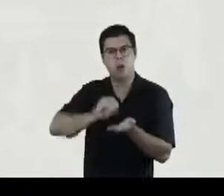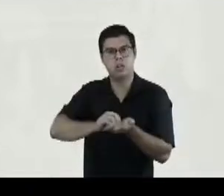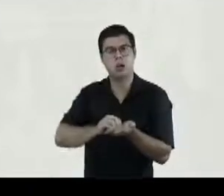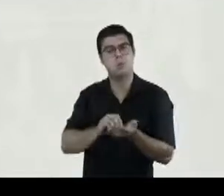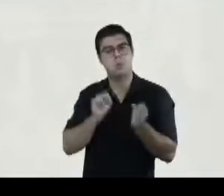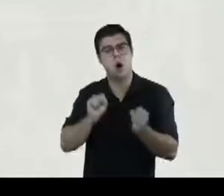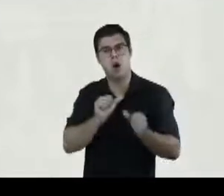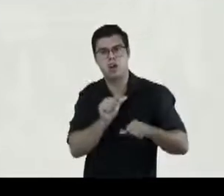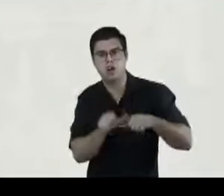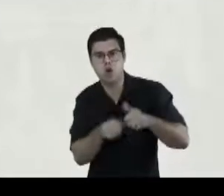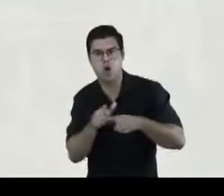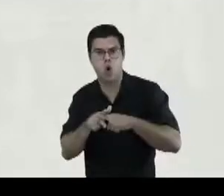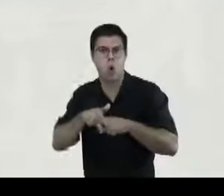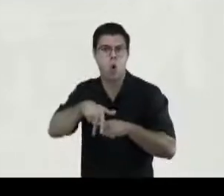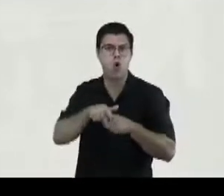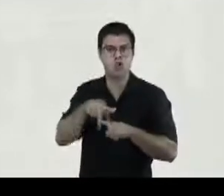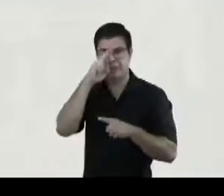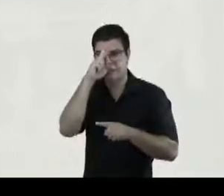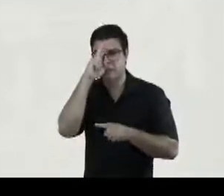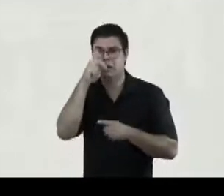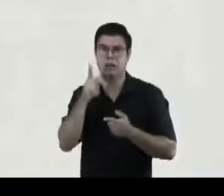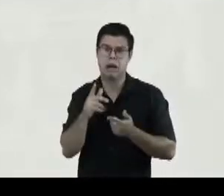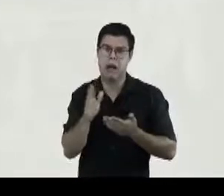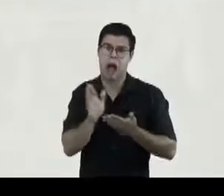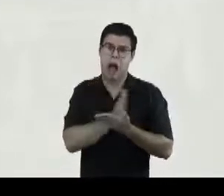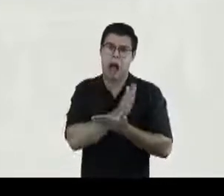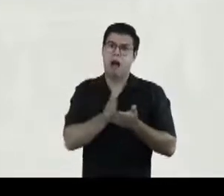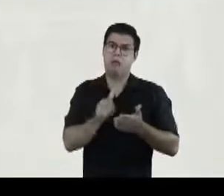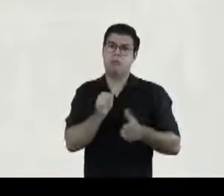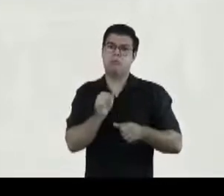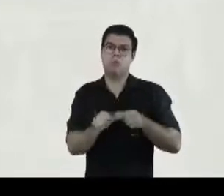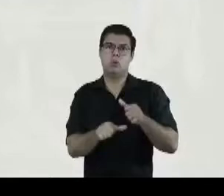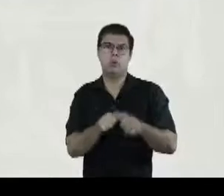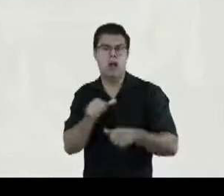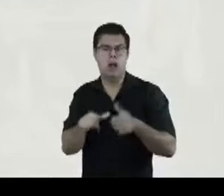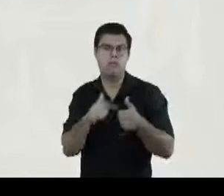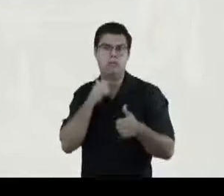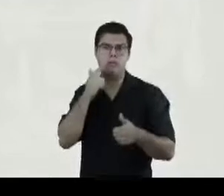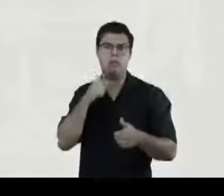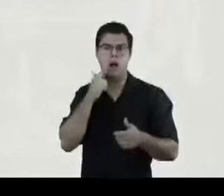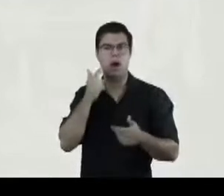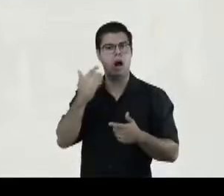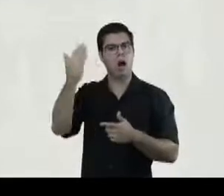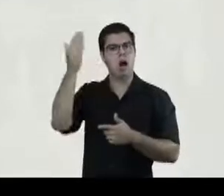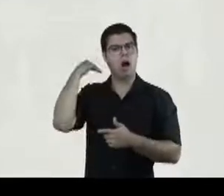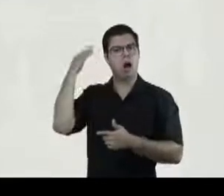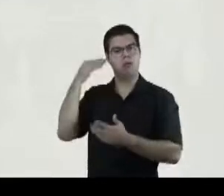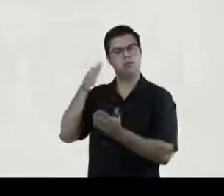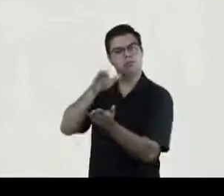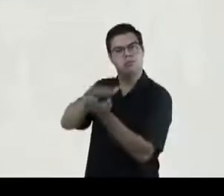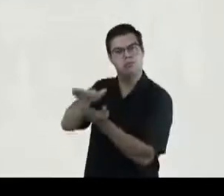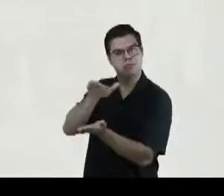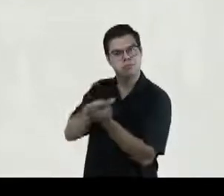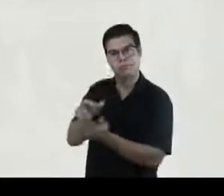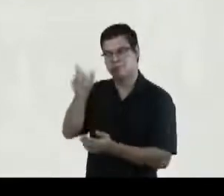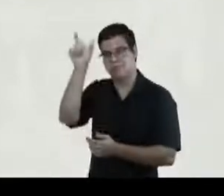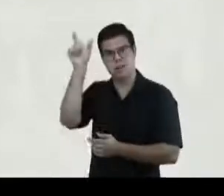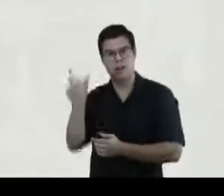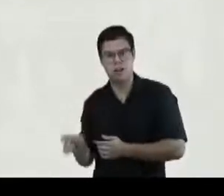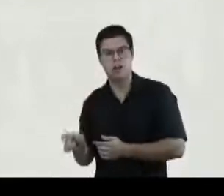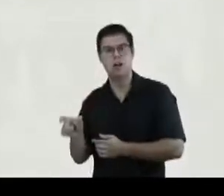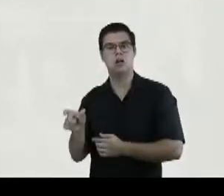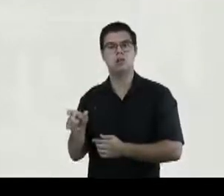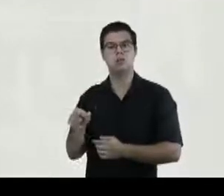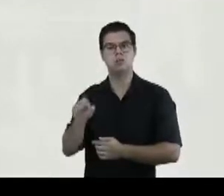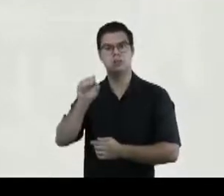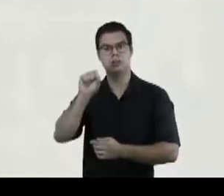longtemps a été publié le livre de Stephen Rawls, qui est un énorme livre que